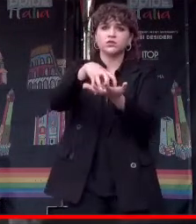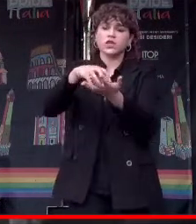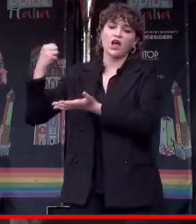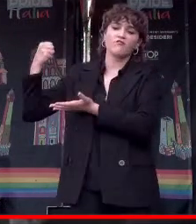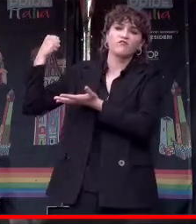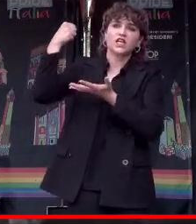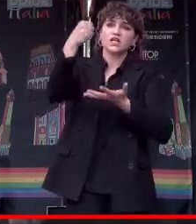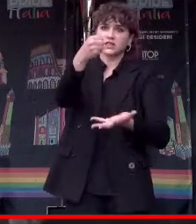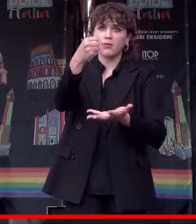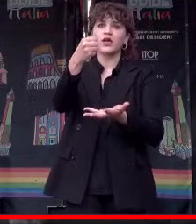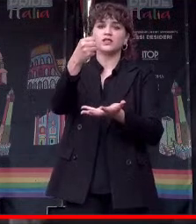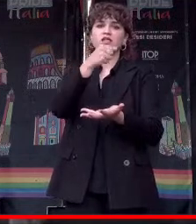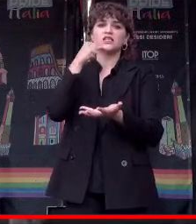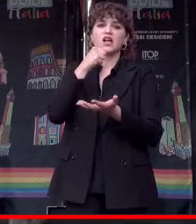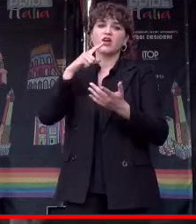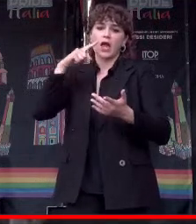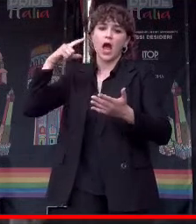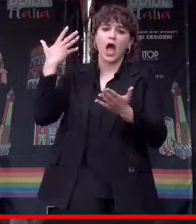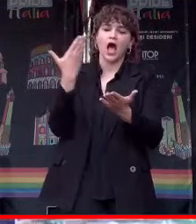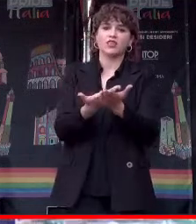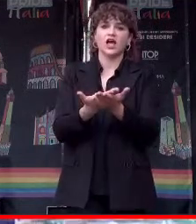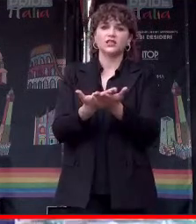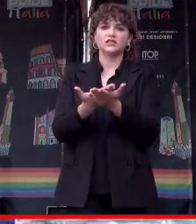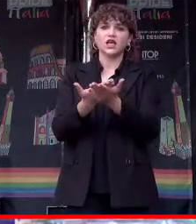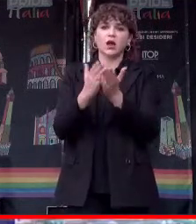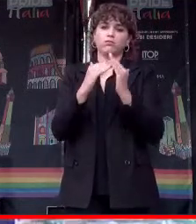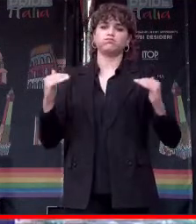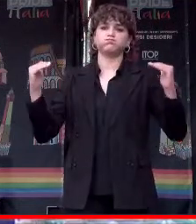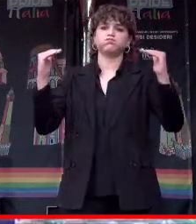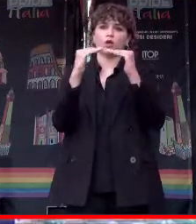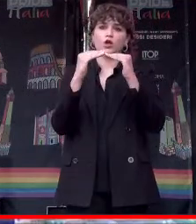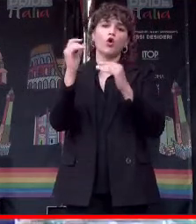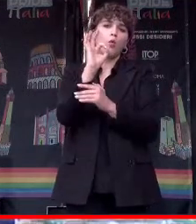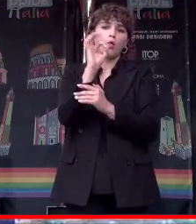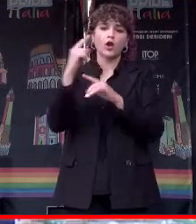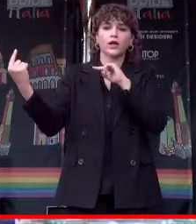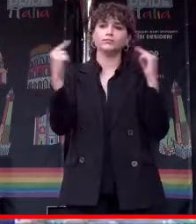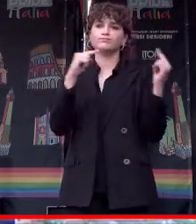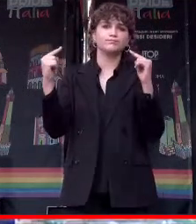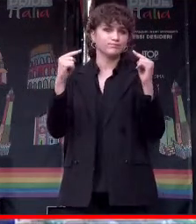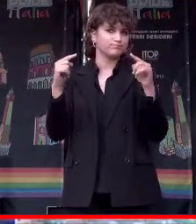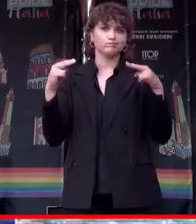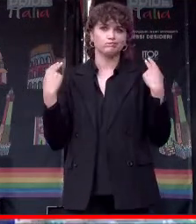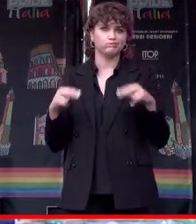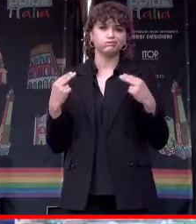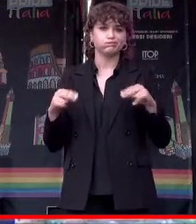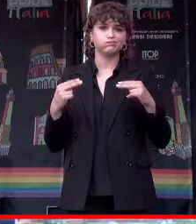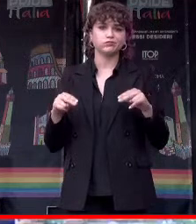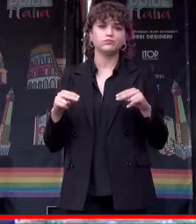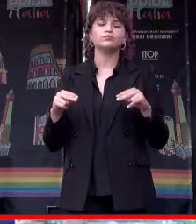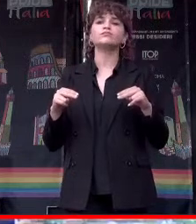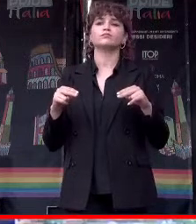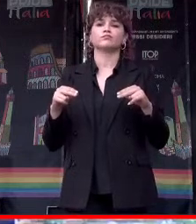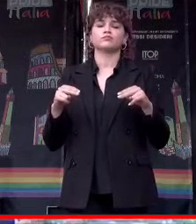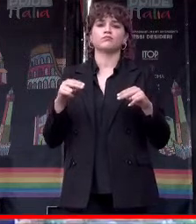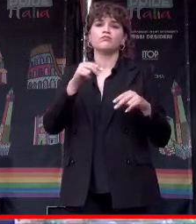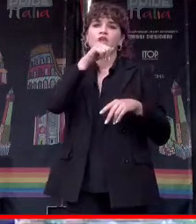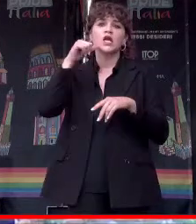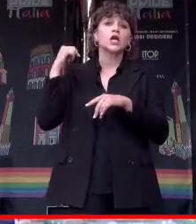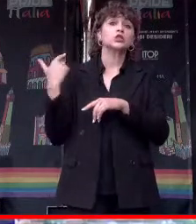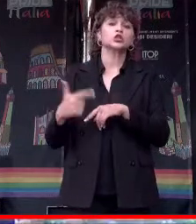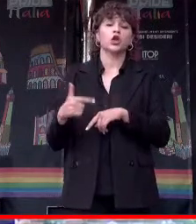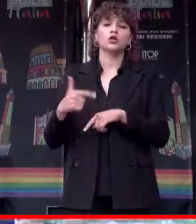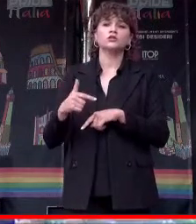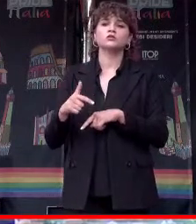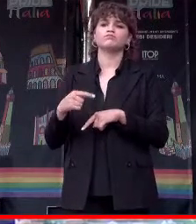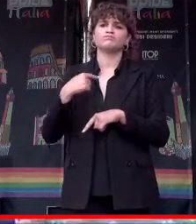dei bisogni, oppure c'è poco da dibattere. E io credo che da questo punto di vista sia tanto più